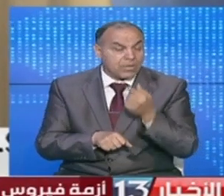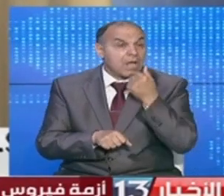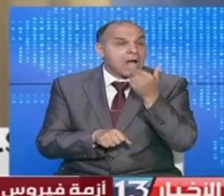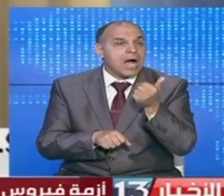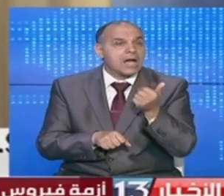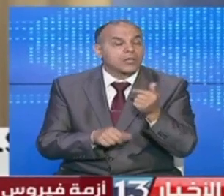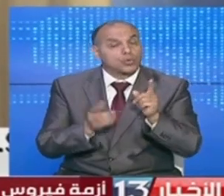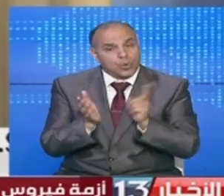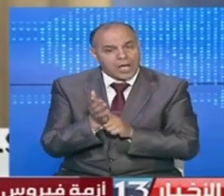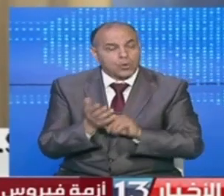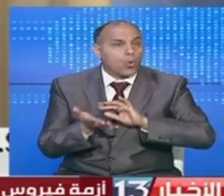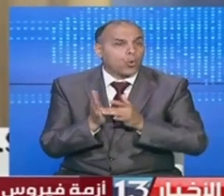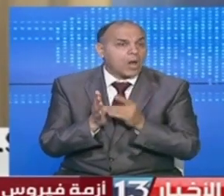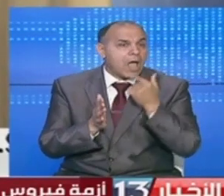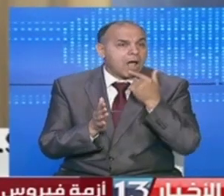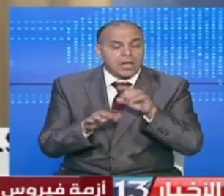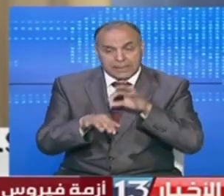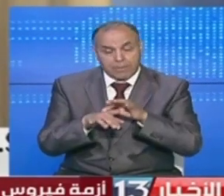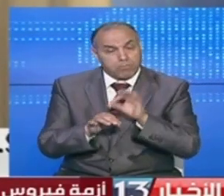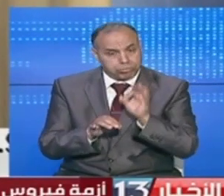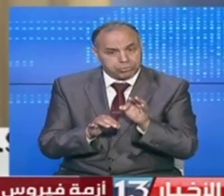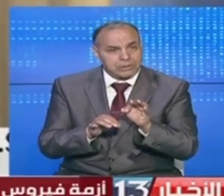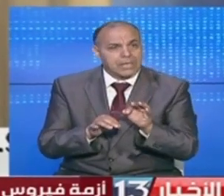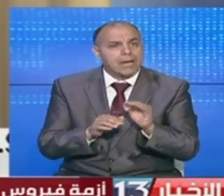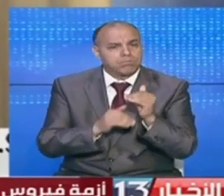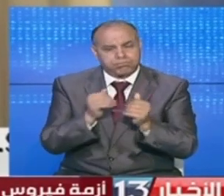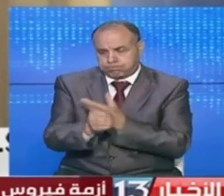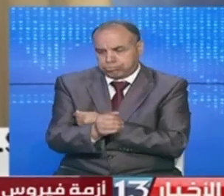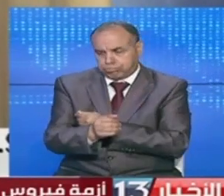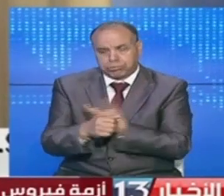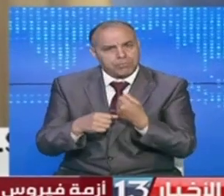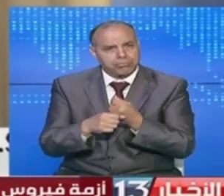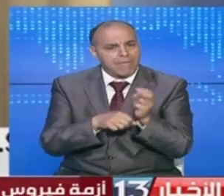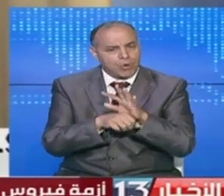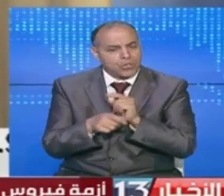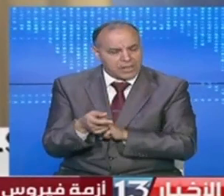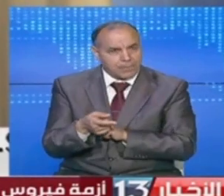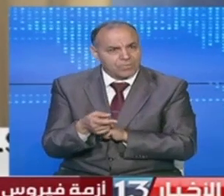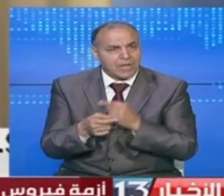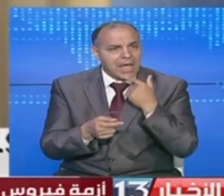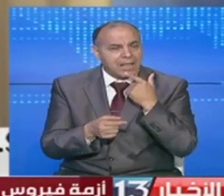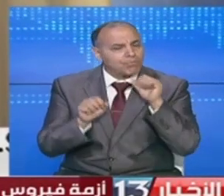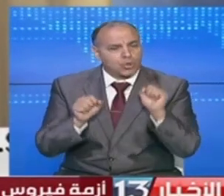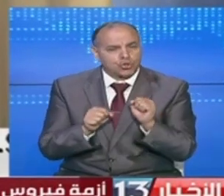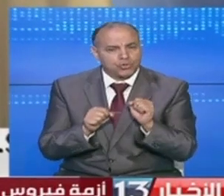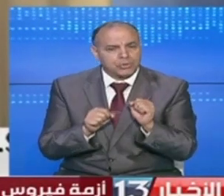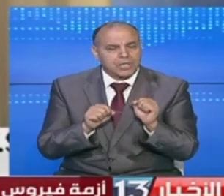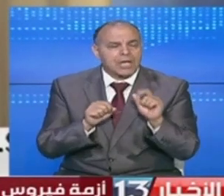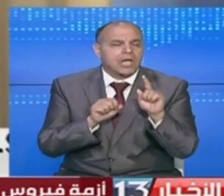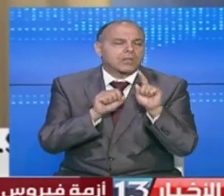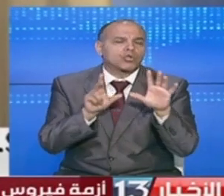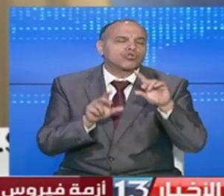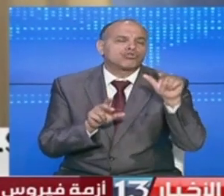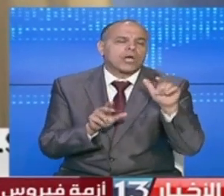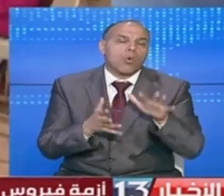ذلك فيما تؤكد جميع المصادر الطبية أن تطوير لقاح مضاد للفيروس لن يكون ممكنا قبل 18